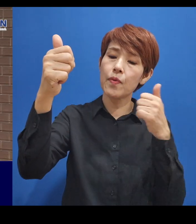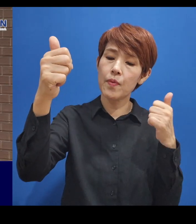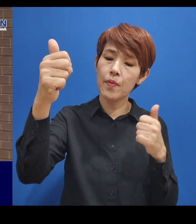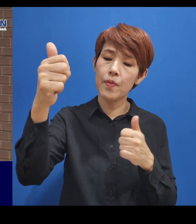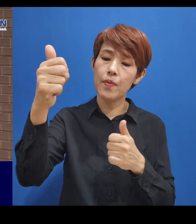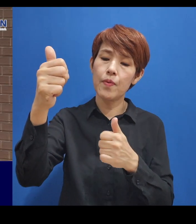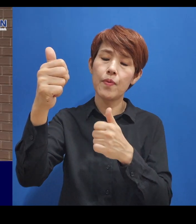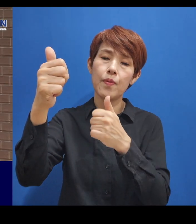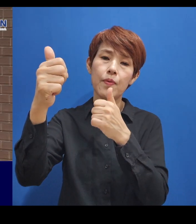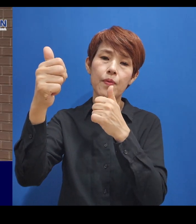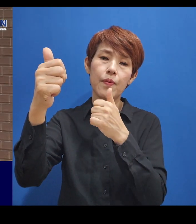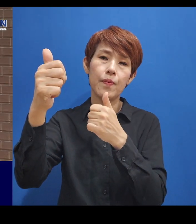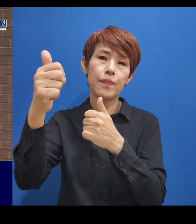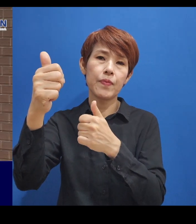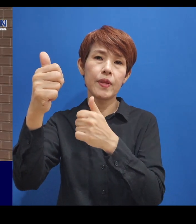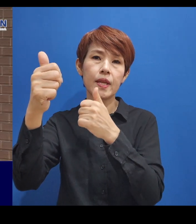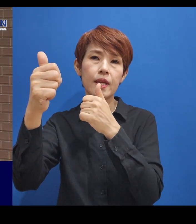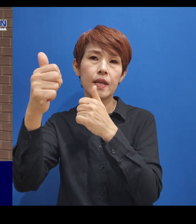주께로